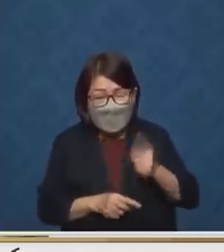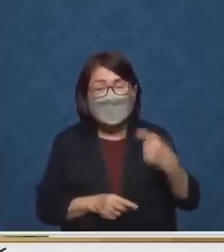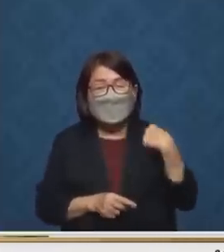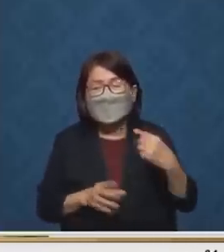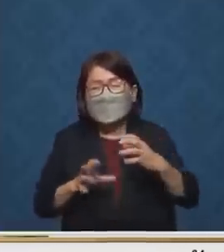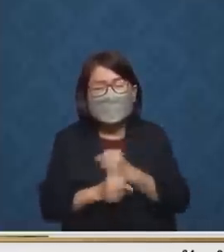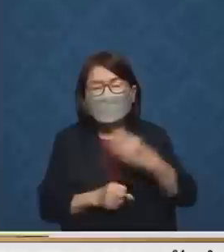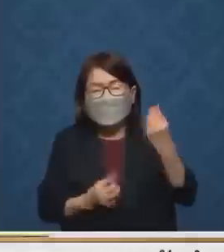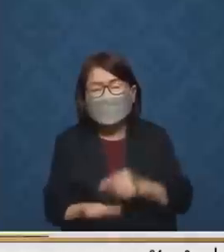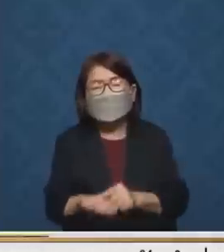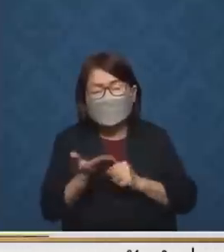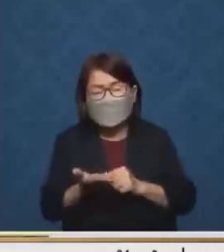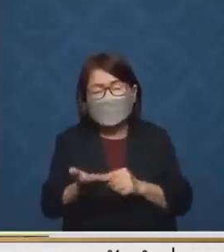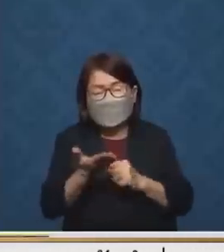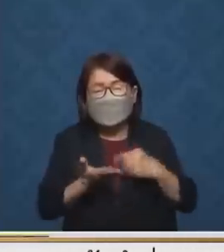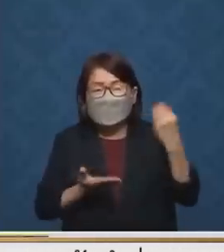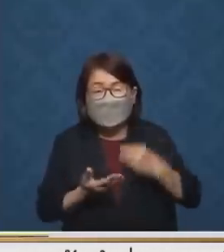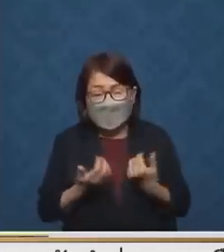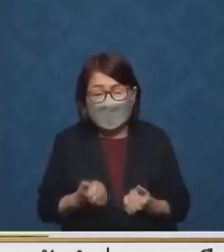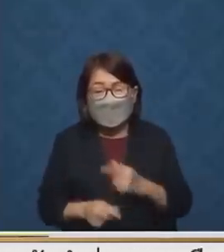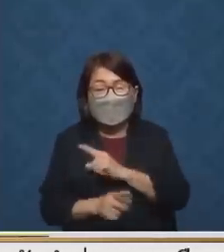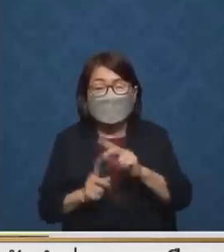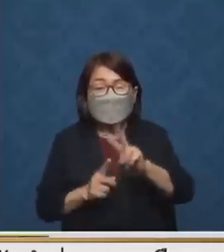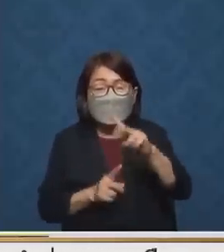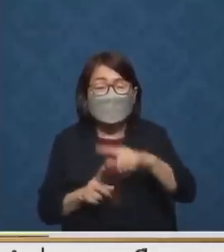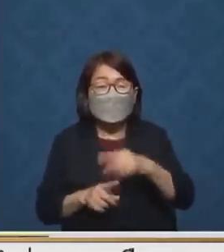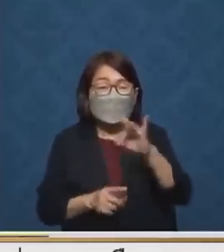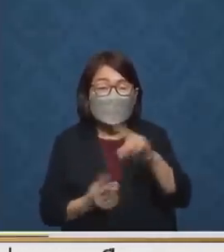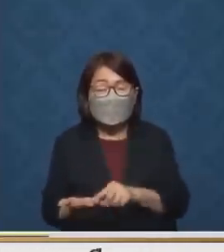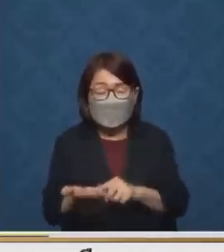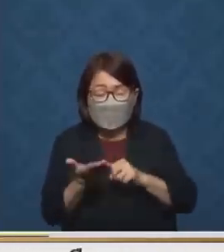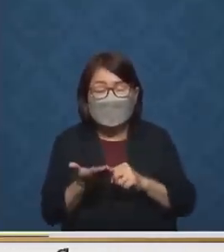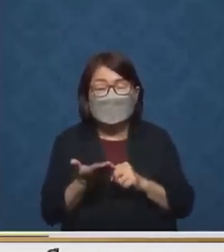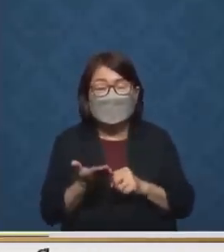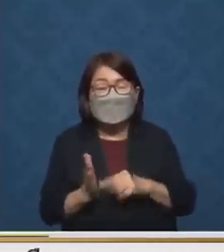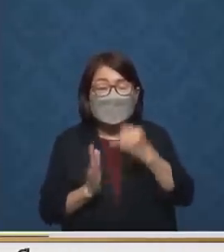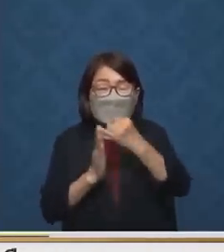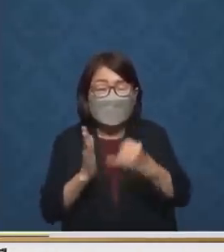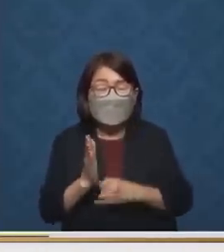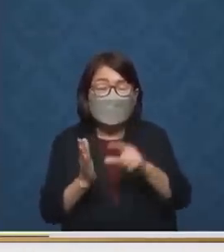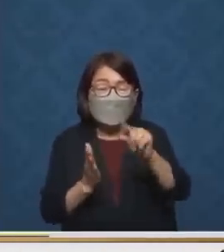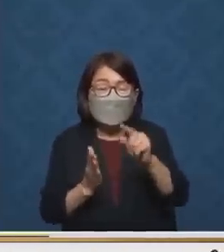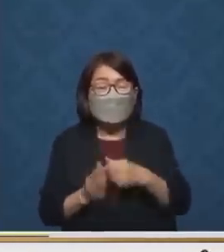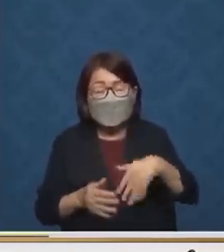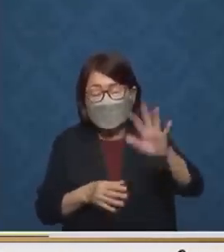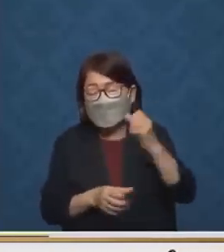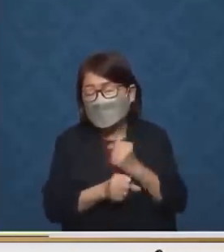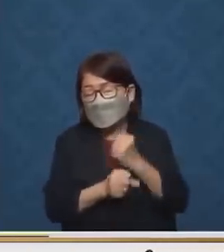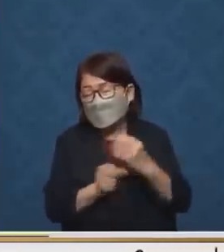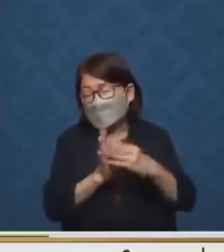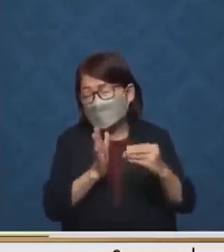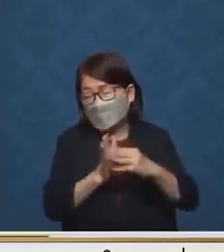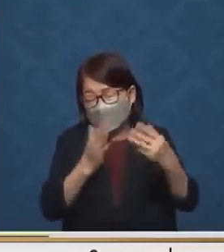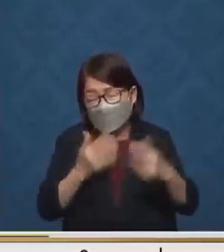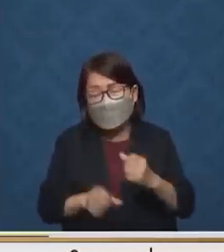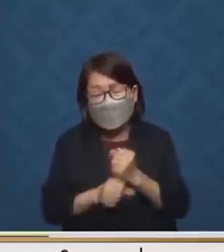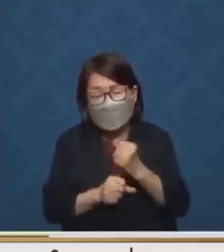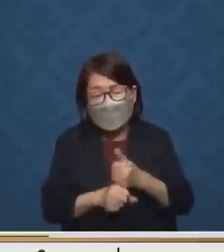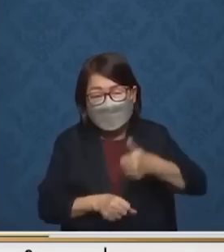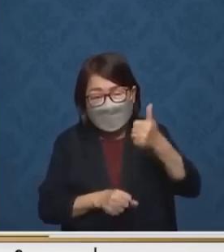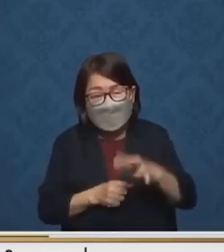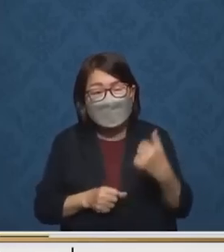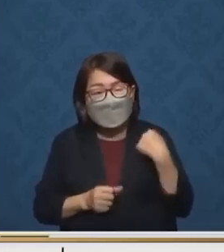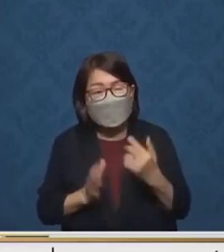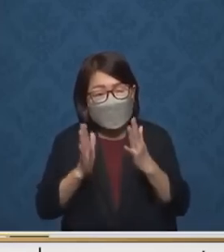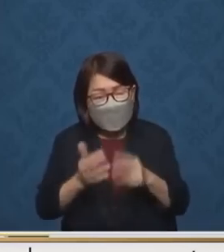มีการส่งมาทุกวันวันนี้วัที่ 2 สิงหากอรมนอทั้ง 20 จัหวัดไปทำงานมาแล้วจังหวดที่มยอดผู้ติดตาม